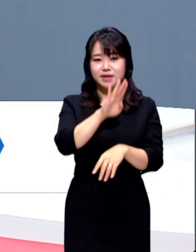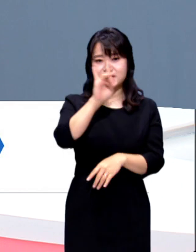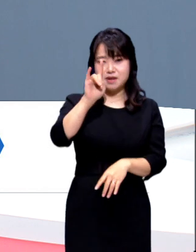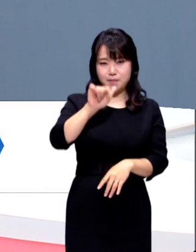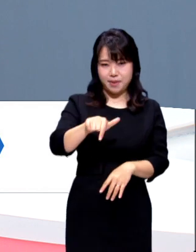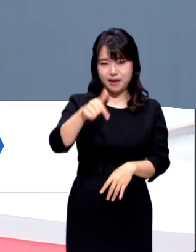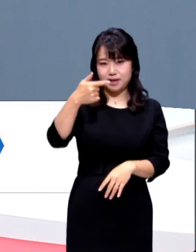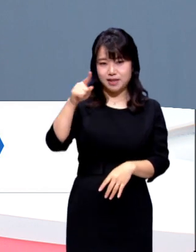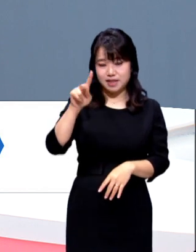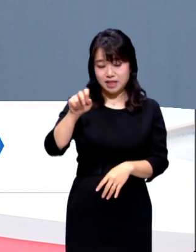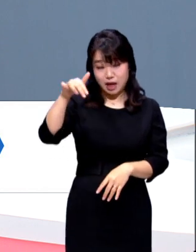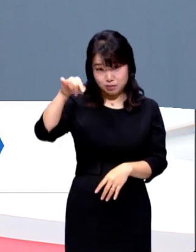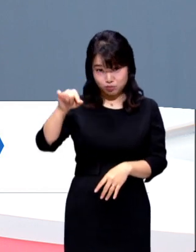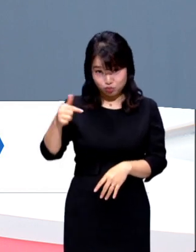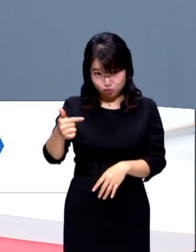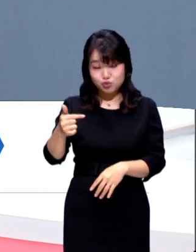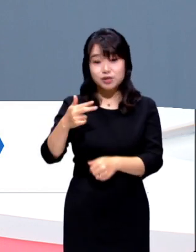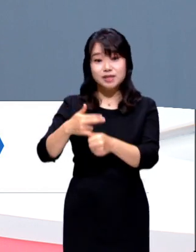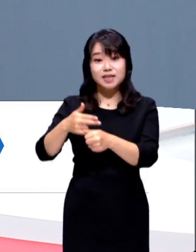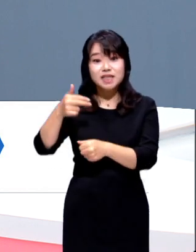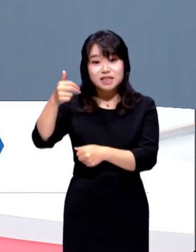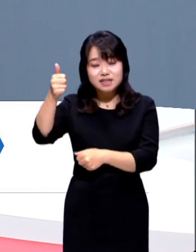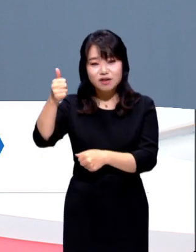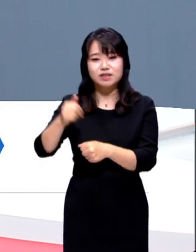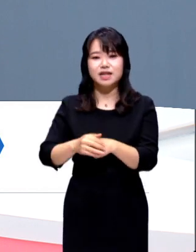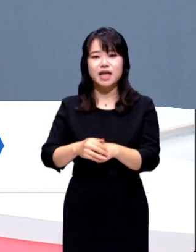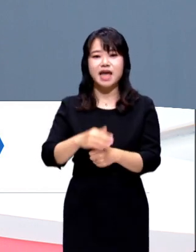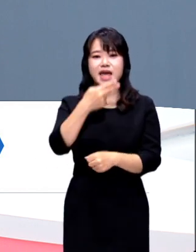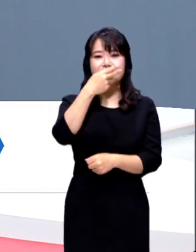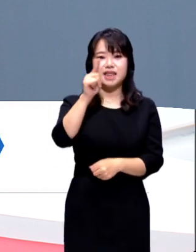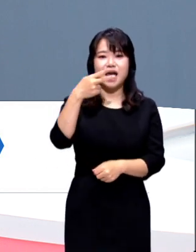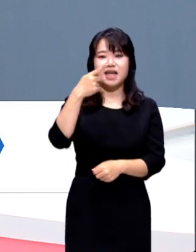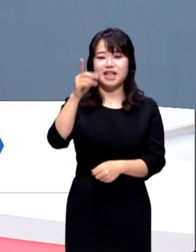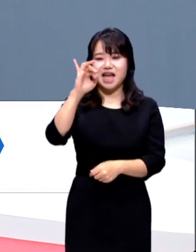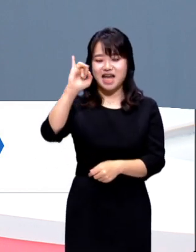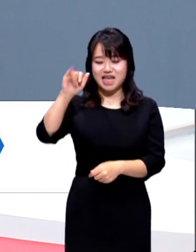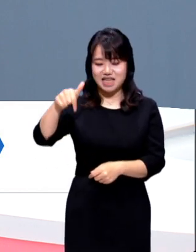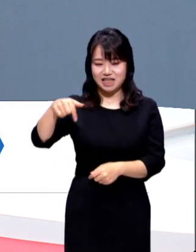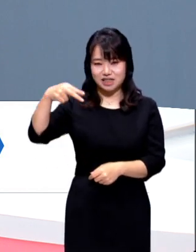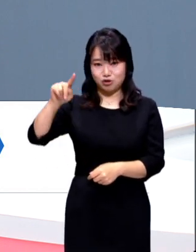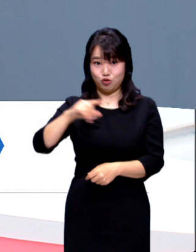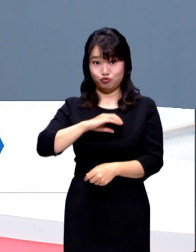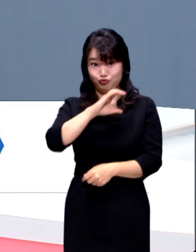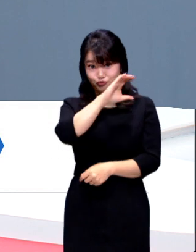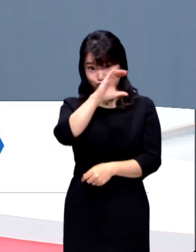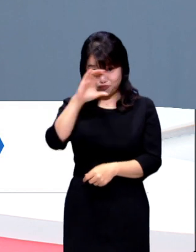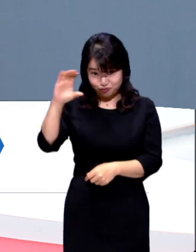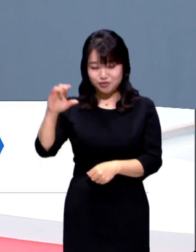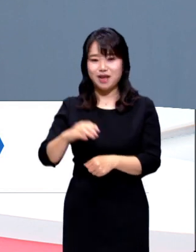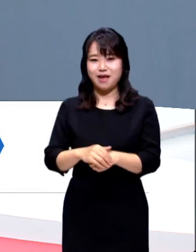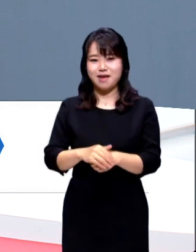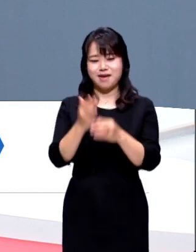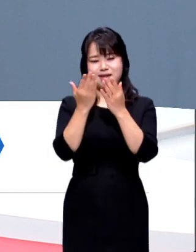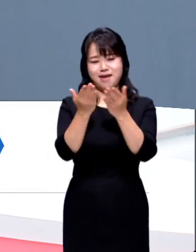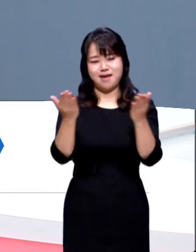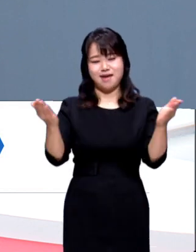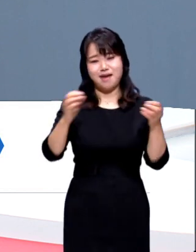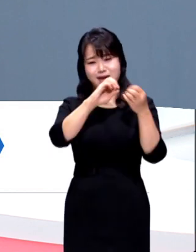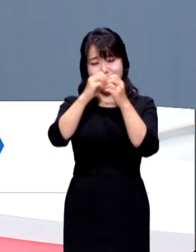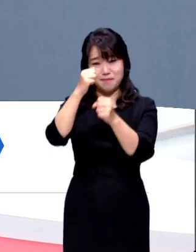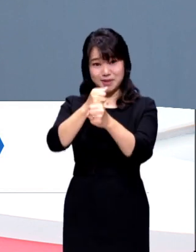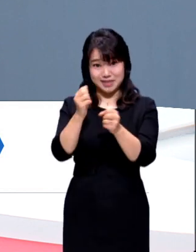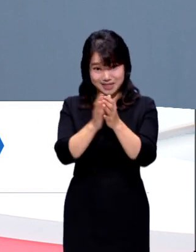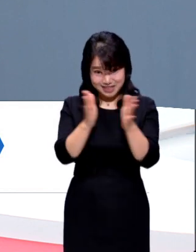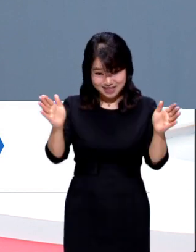4년여의 보존, 복원 과정을 거쳐 지난 9월 15일 재가동을 알렸는데요. 다다익선의 재가동을 기념해